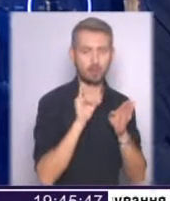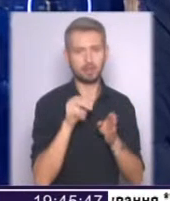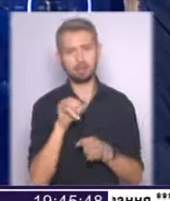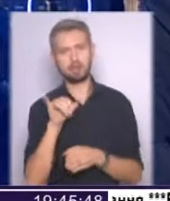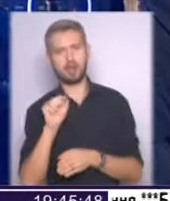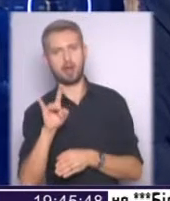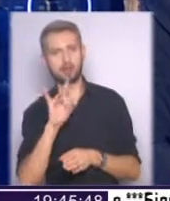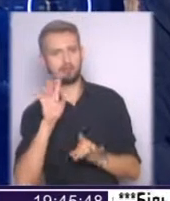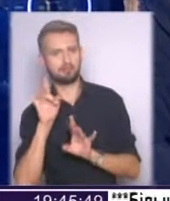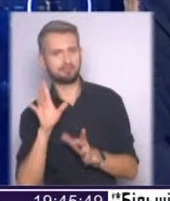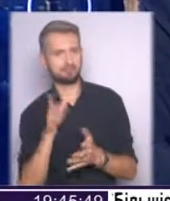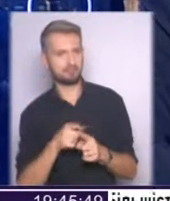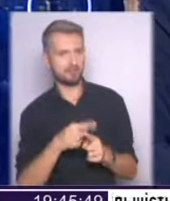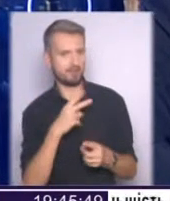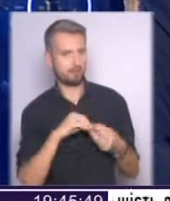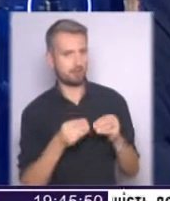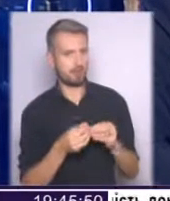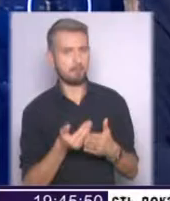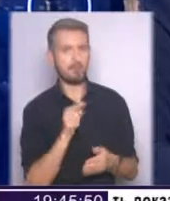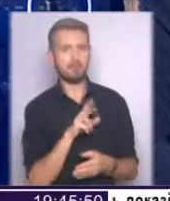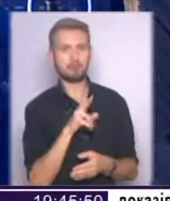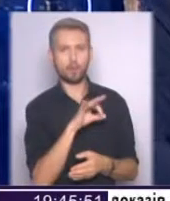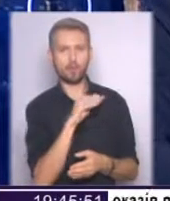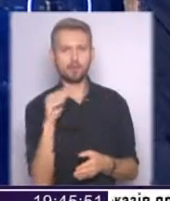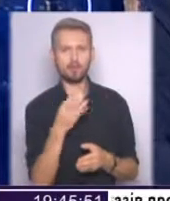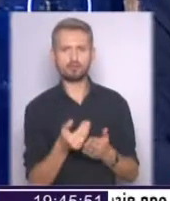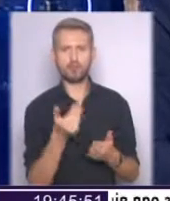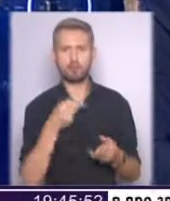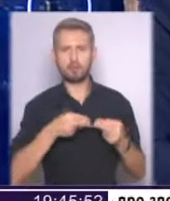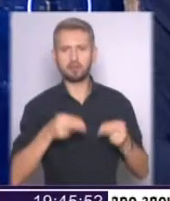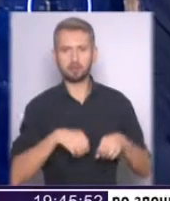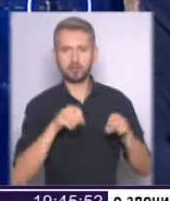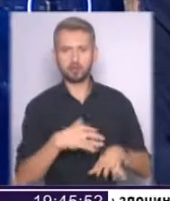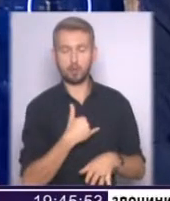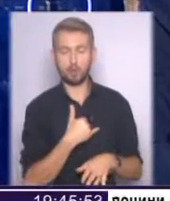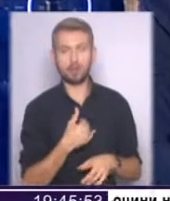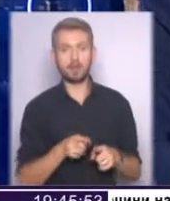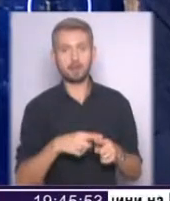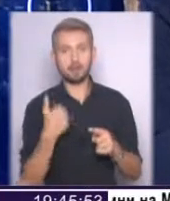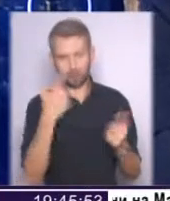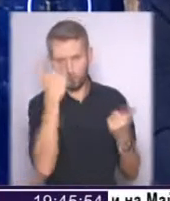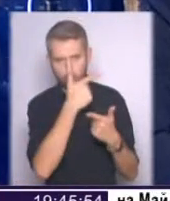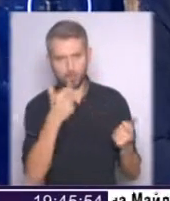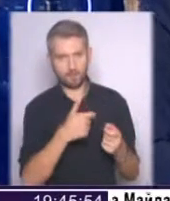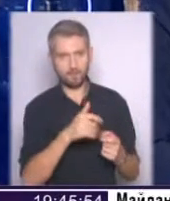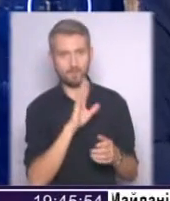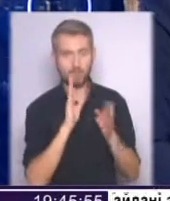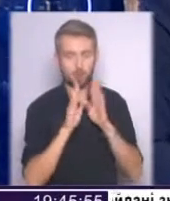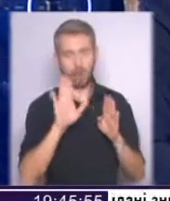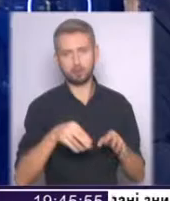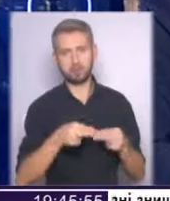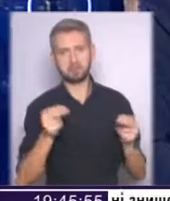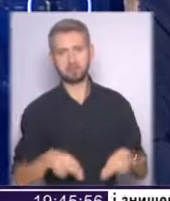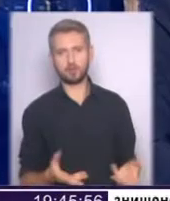сьогоднішній день, які є. У нас перед тим, як офіційно ще до підпису рішення, в нас вже це оголошується в Фейсбуці, а потім воно підписується.